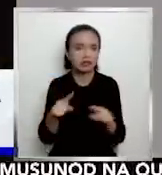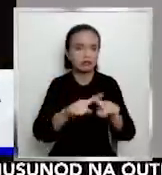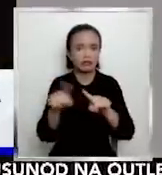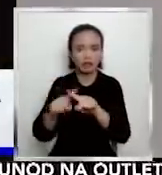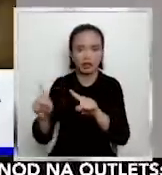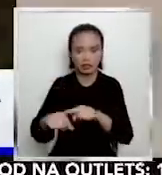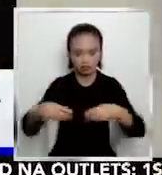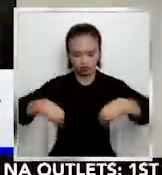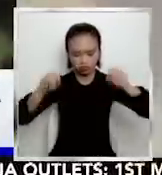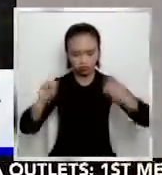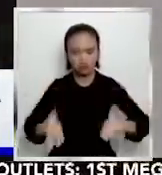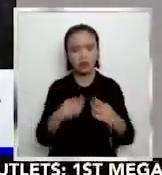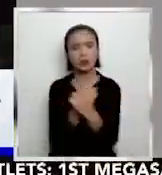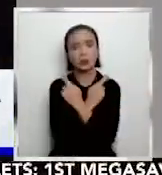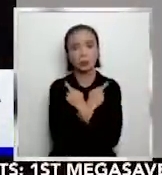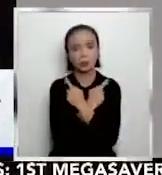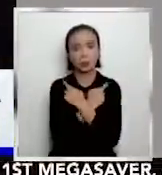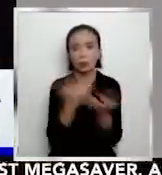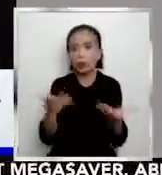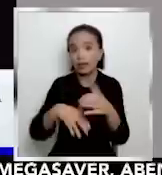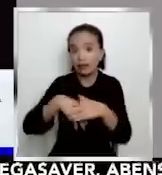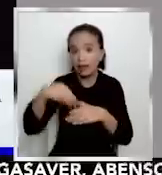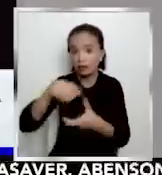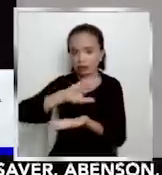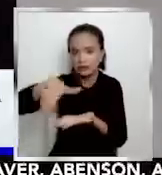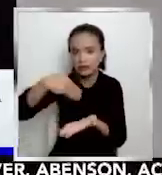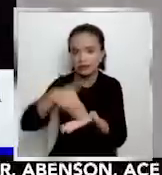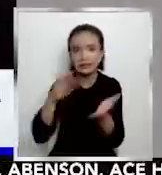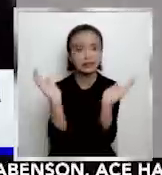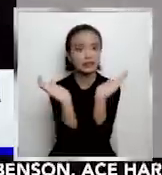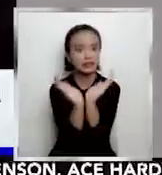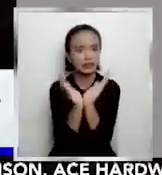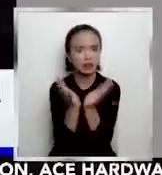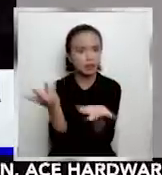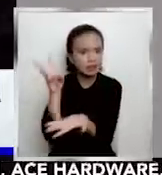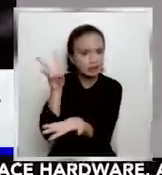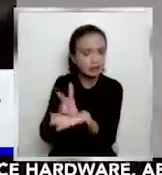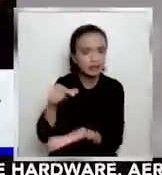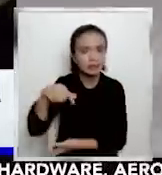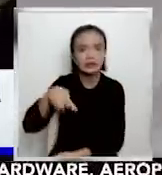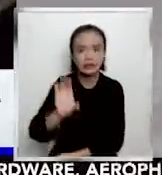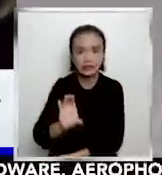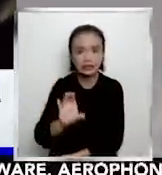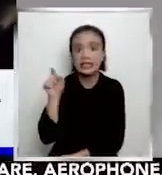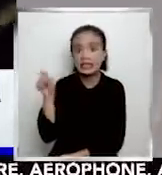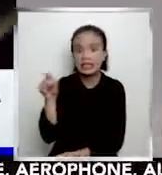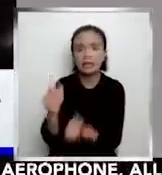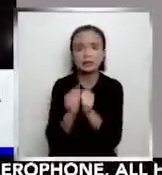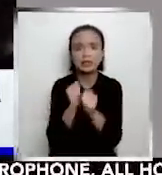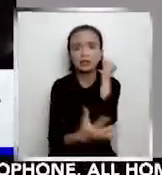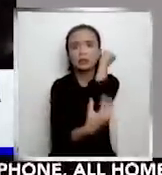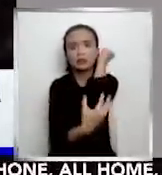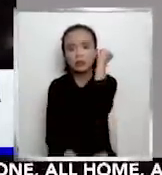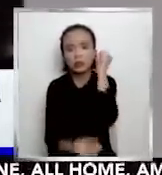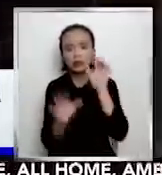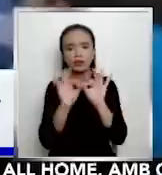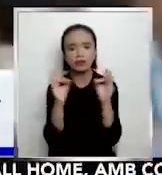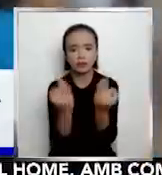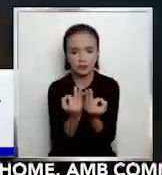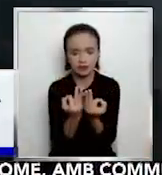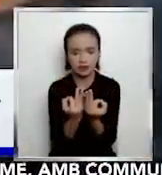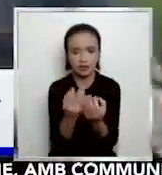kagabi sa labas ng central office ng DSWD sa Quezon City. Sila ang mahihirap nating kababayan na humihingi ng tulong sa